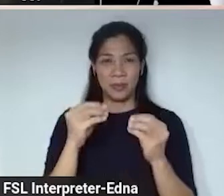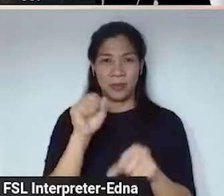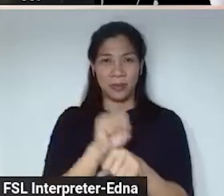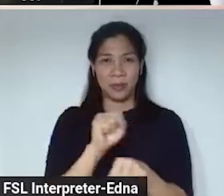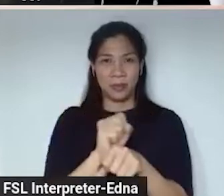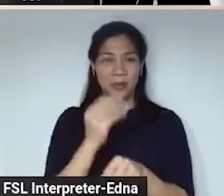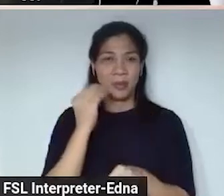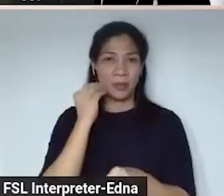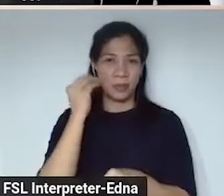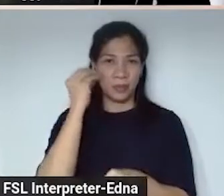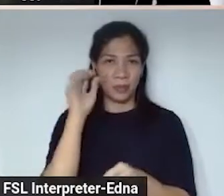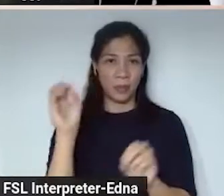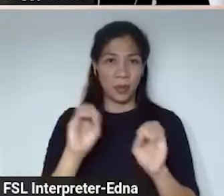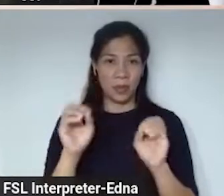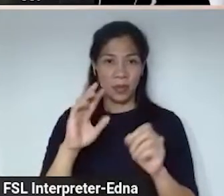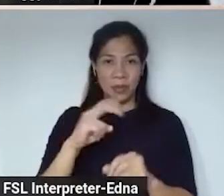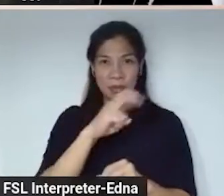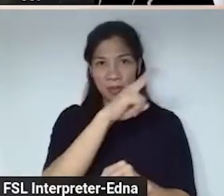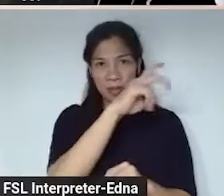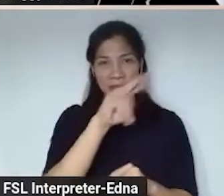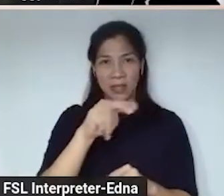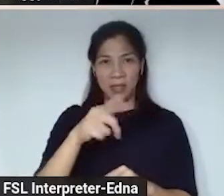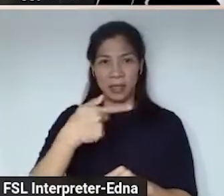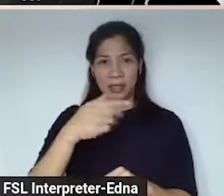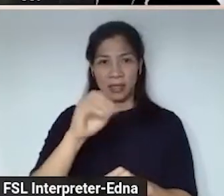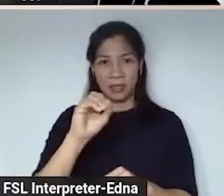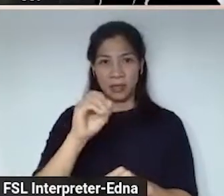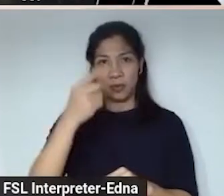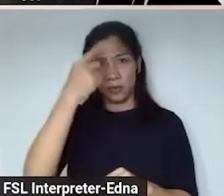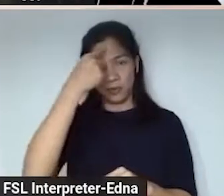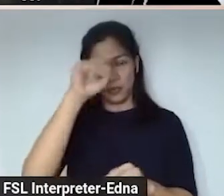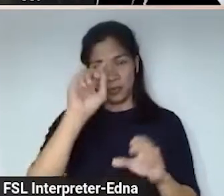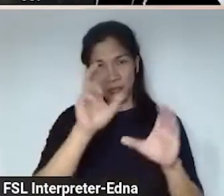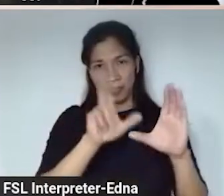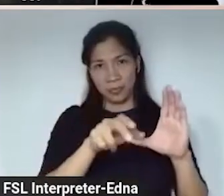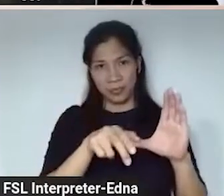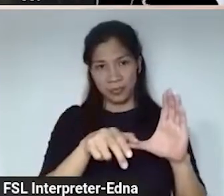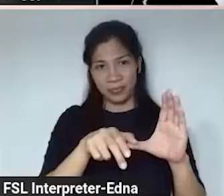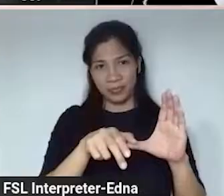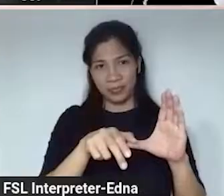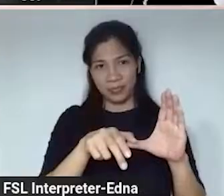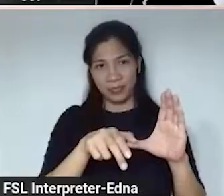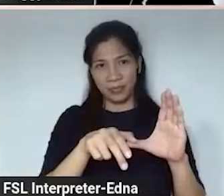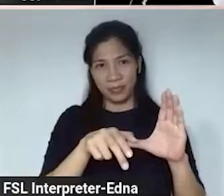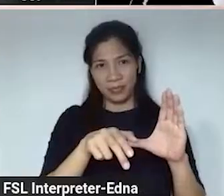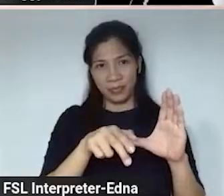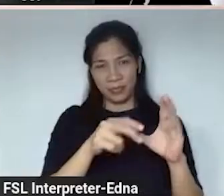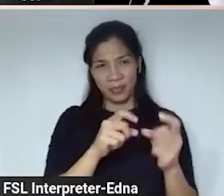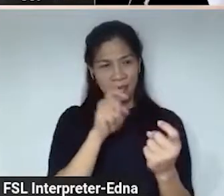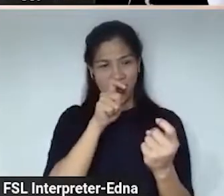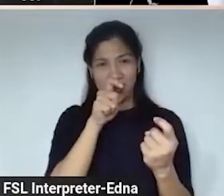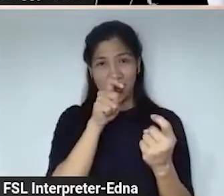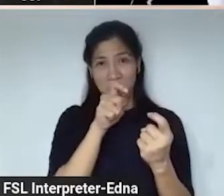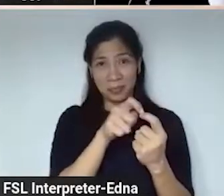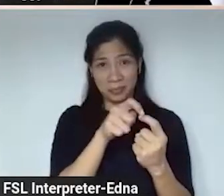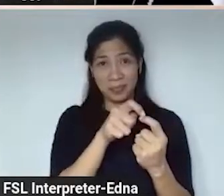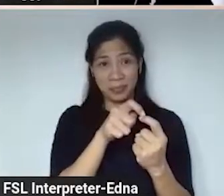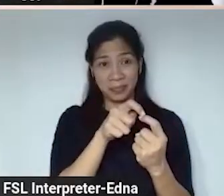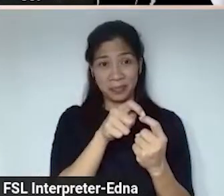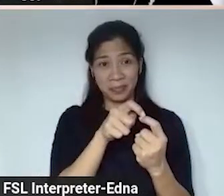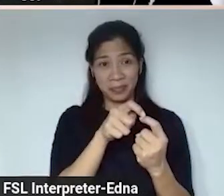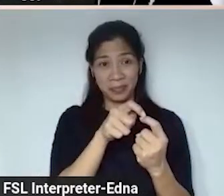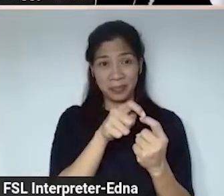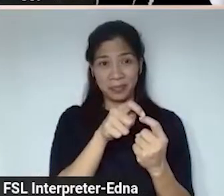Incorporated. It's an NGO for persons with disabilities. And specific yung disability